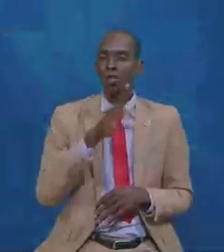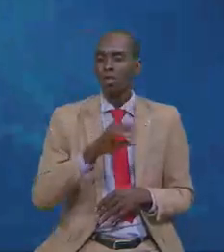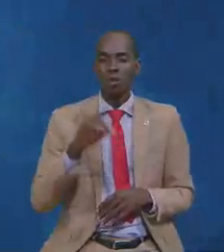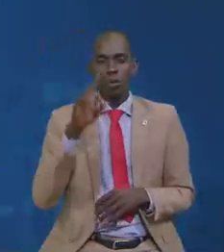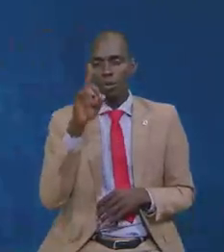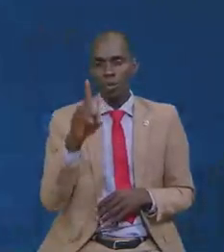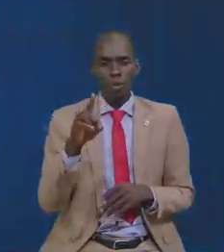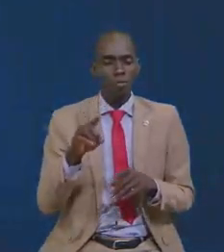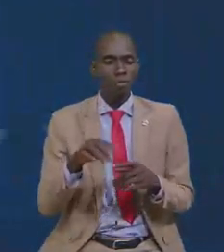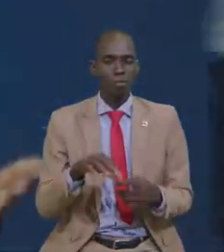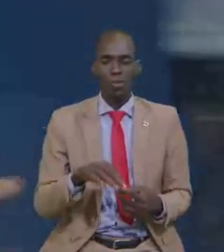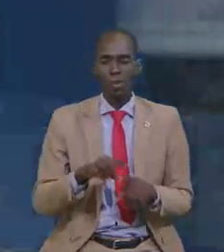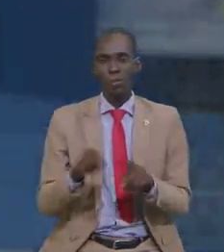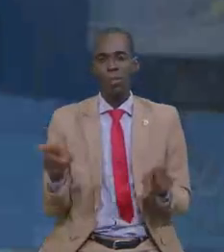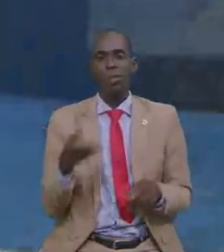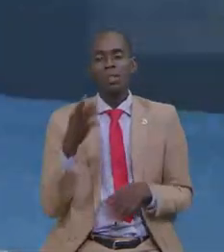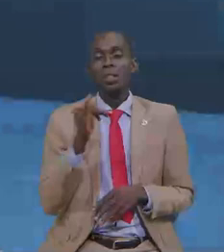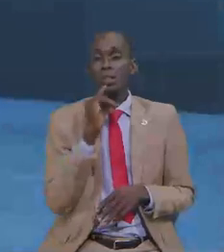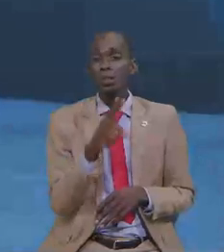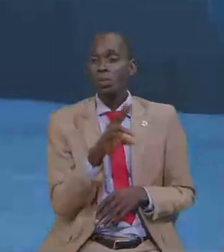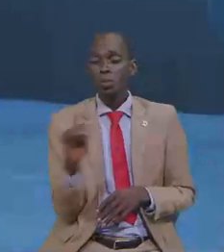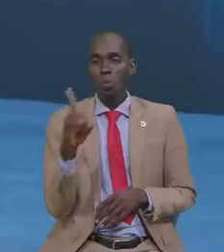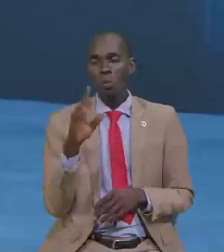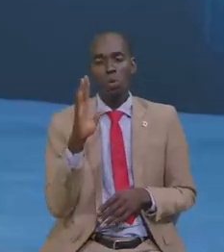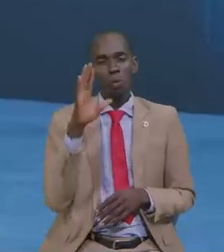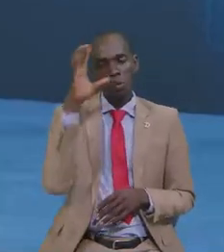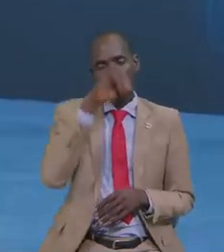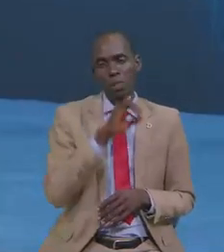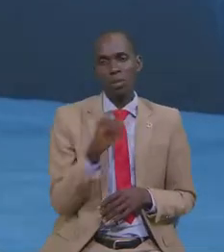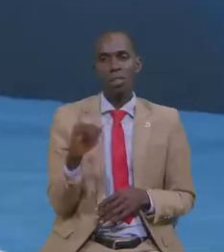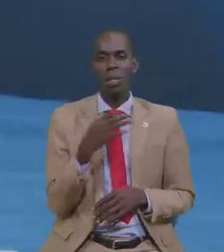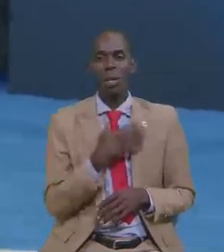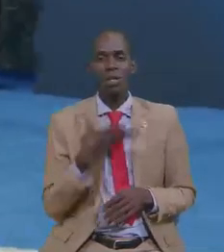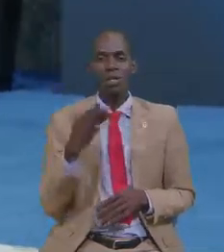n'y a pas d'exception, il n'y a pas de partialité,